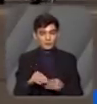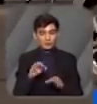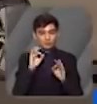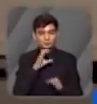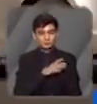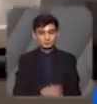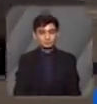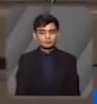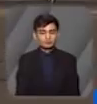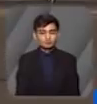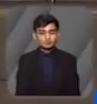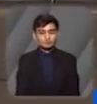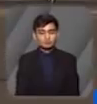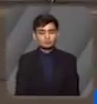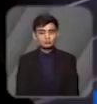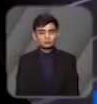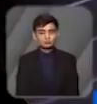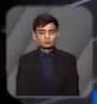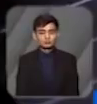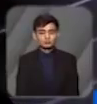Иманғалиева, Рената Бұлхайыров, Информбюро.